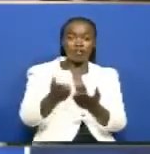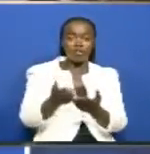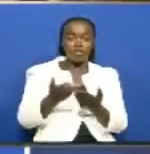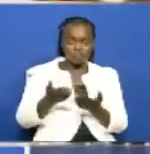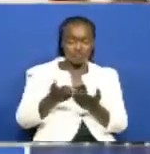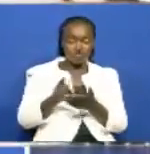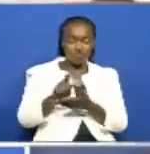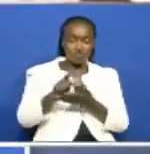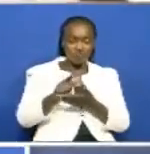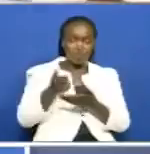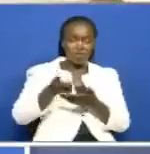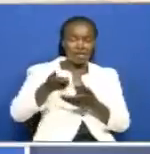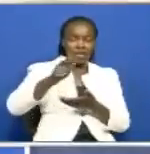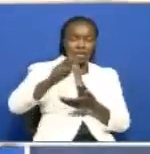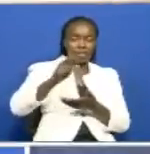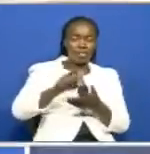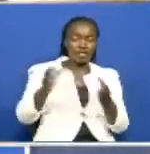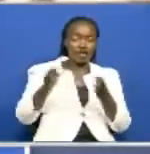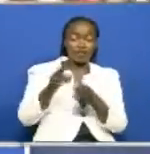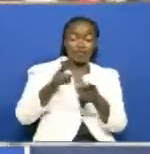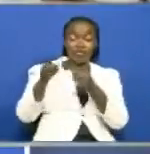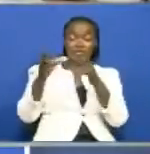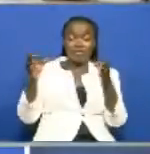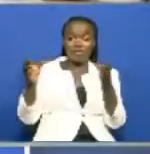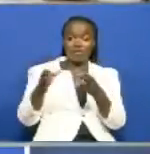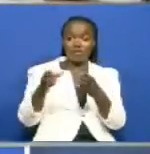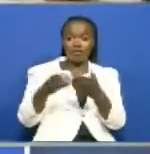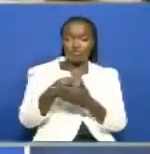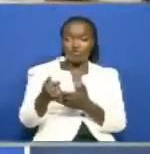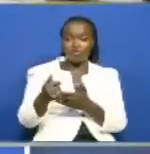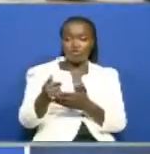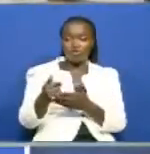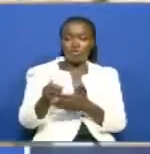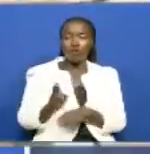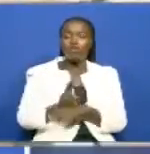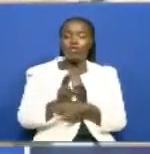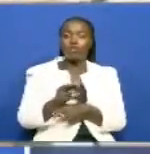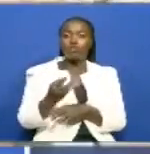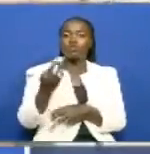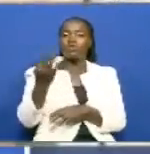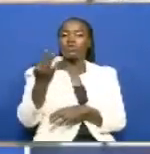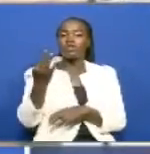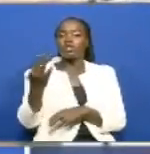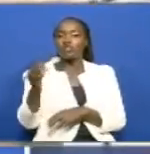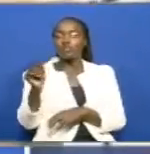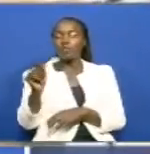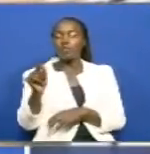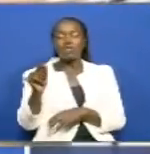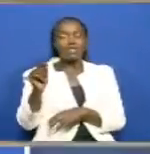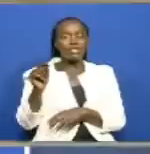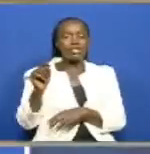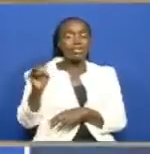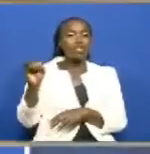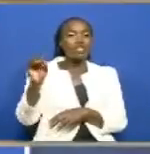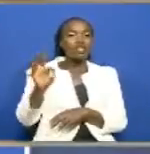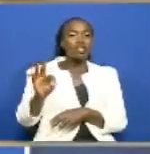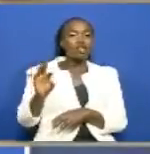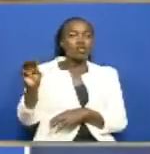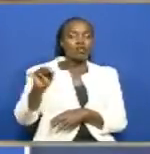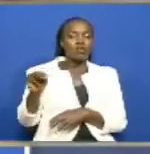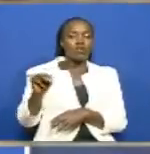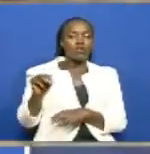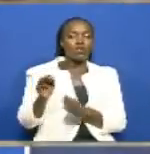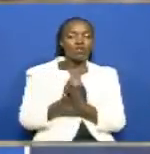mikopo. Kulingana na kampuni hiyo, imeshughulikia matumizi milioni 392.9 ya fuliza kwa gharama